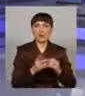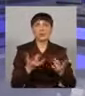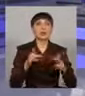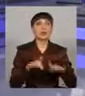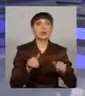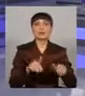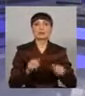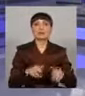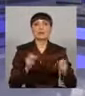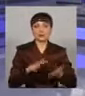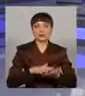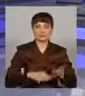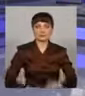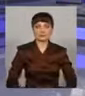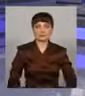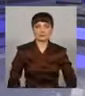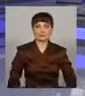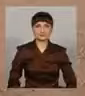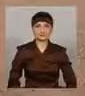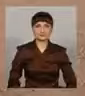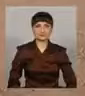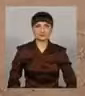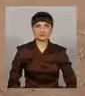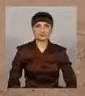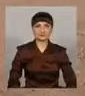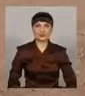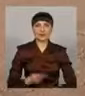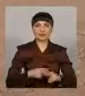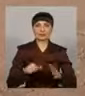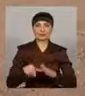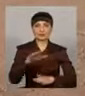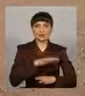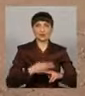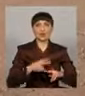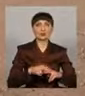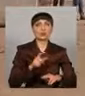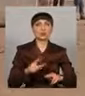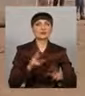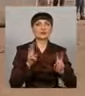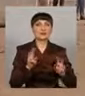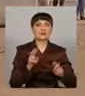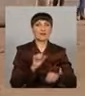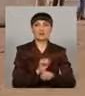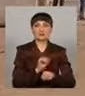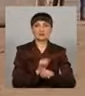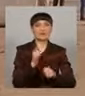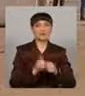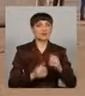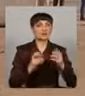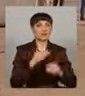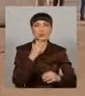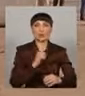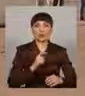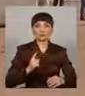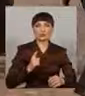решения материал Дамира Анитова. На этом участке, который местные жители прозвали «остановкой», ежедневно десятки человек